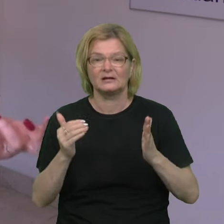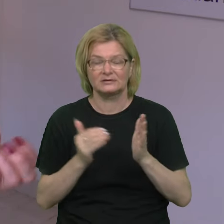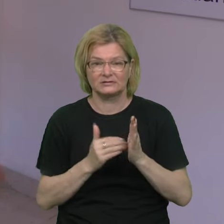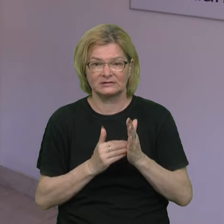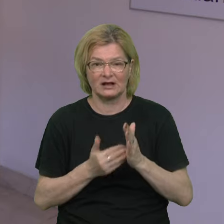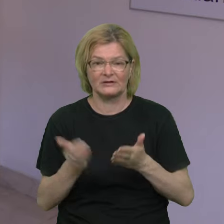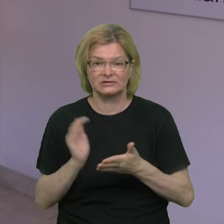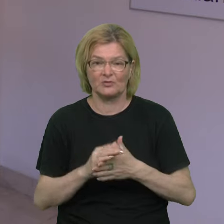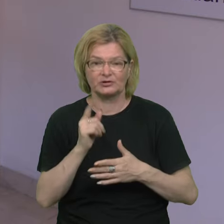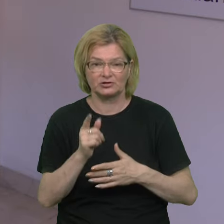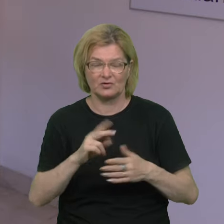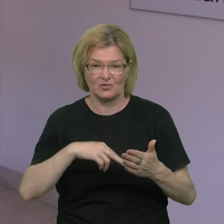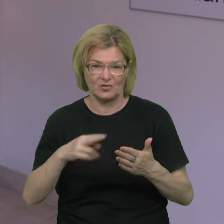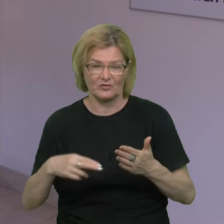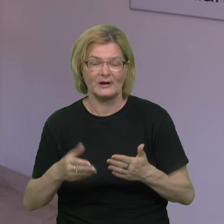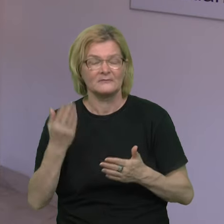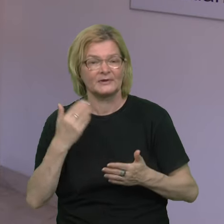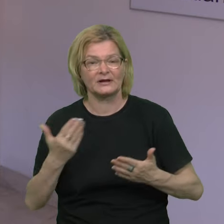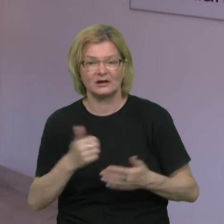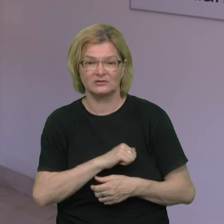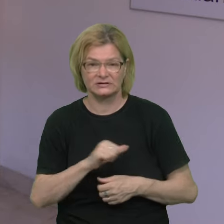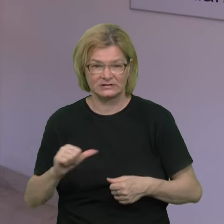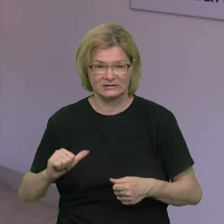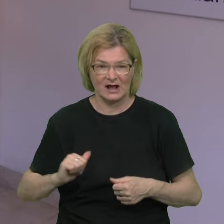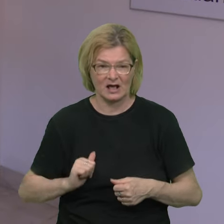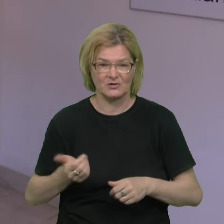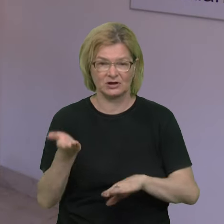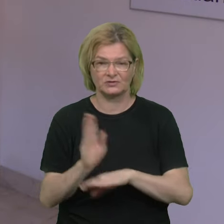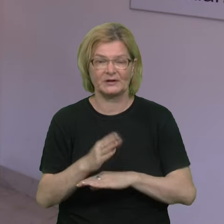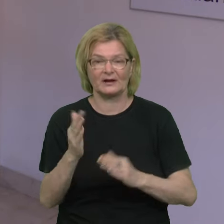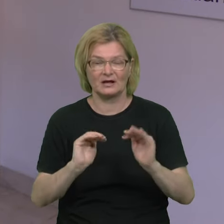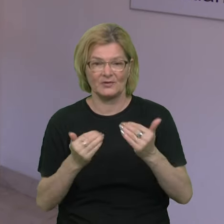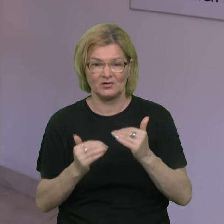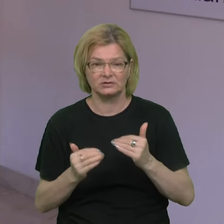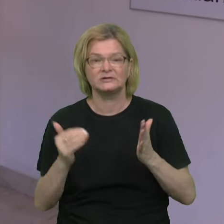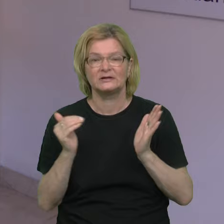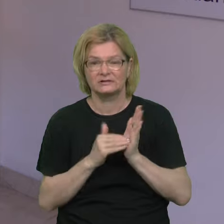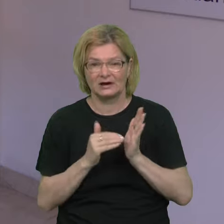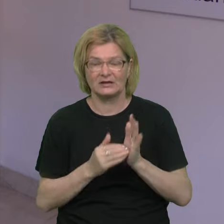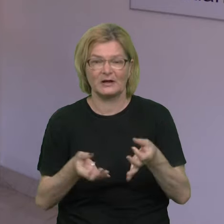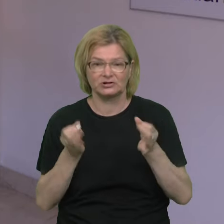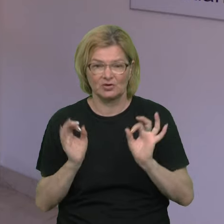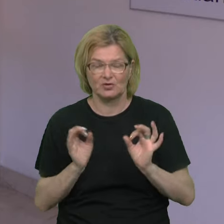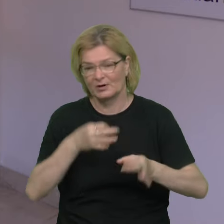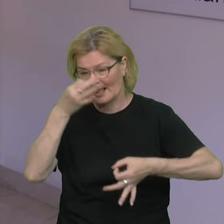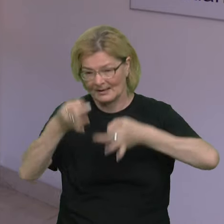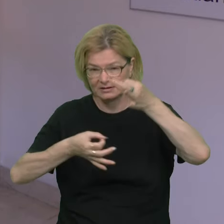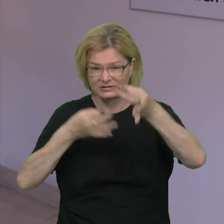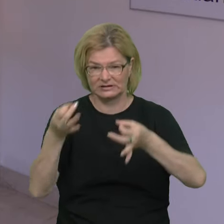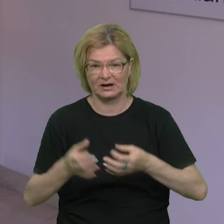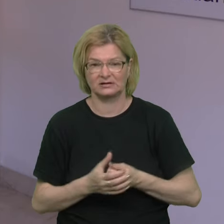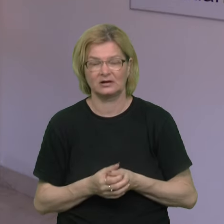je kasno. Treba sklopiti dobar ugovor. Prije nego samog stupanja nekakav odnos, treba